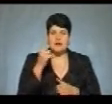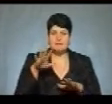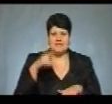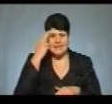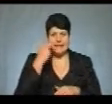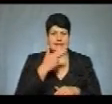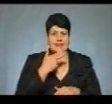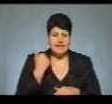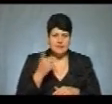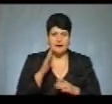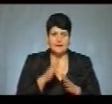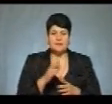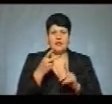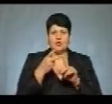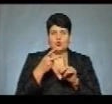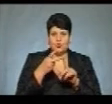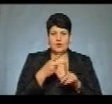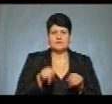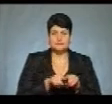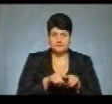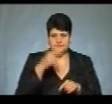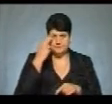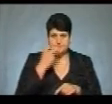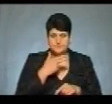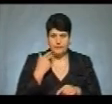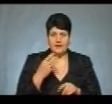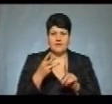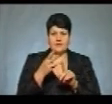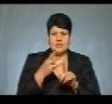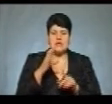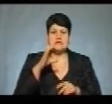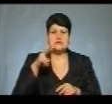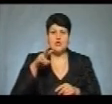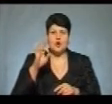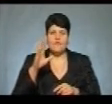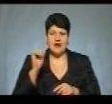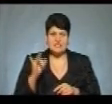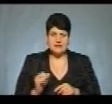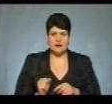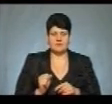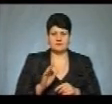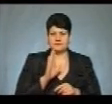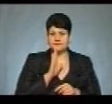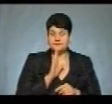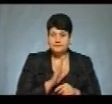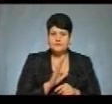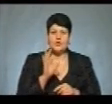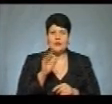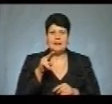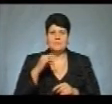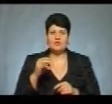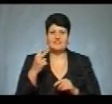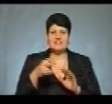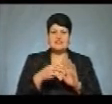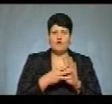італійка Доротея Вірер, на другому італійка Ліза Вітоці, на третьому словацька біатлоністка Пауліна Фіалкова. Олена Підгрушна на